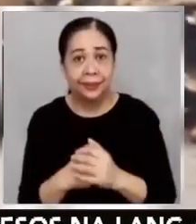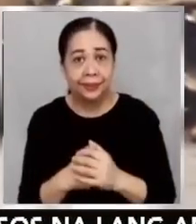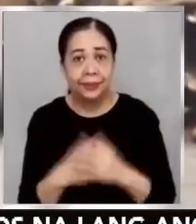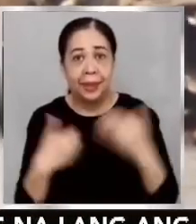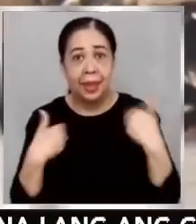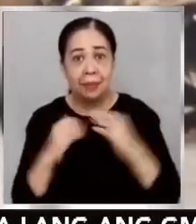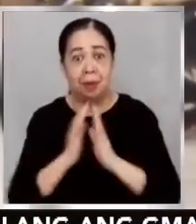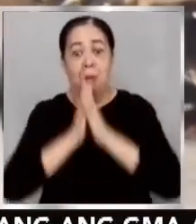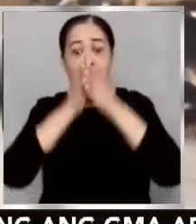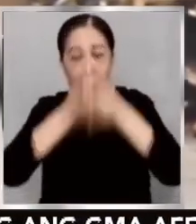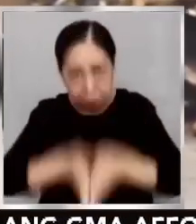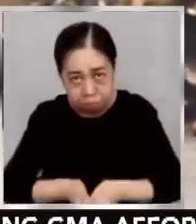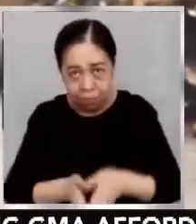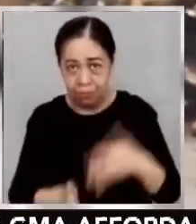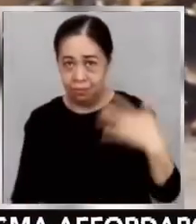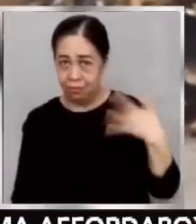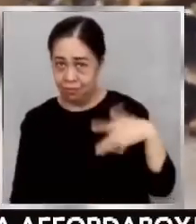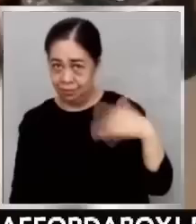pa.